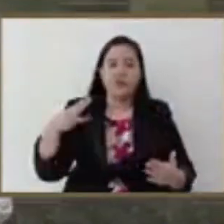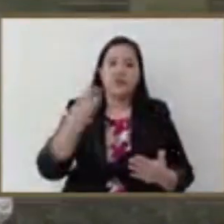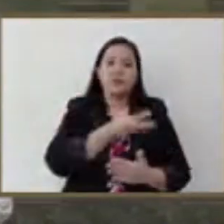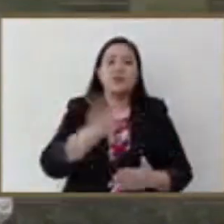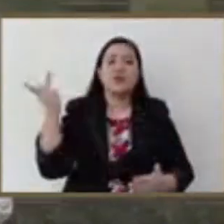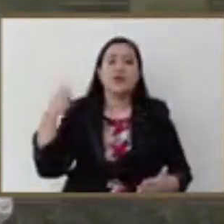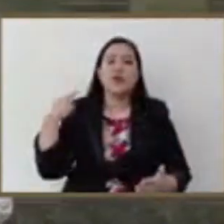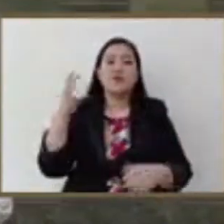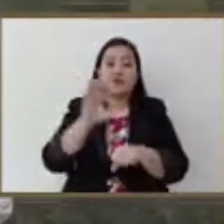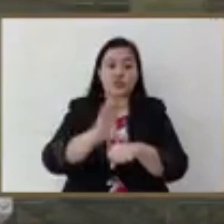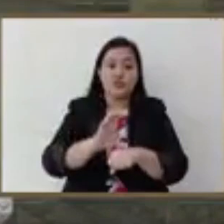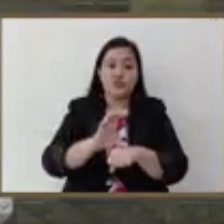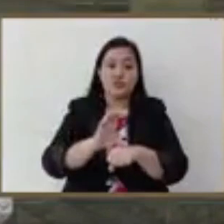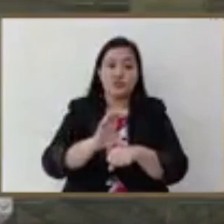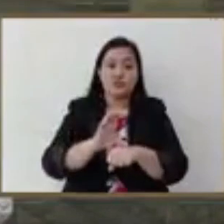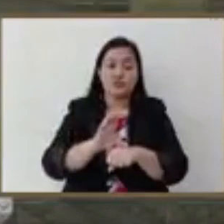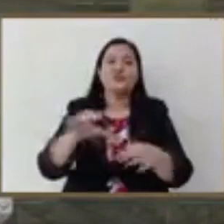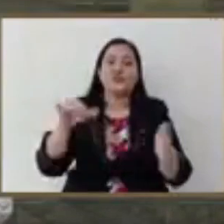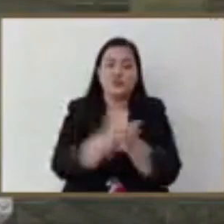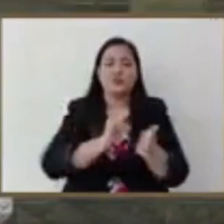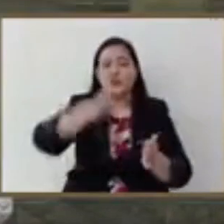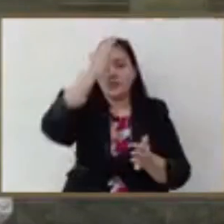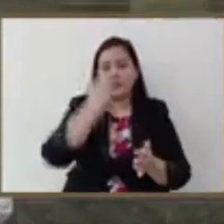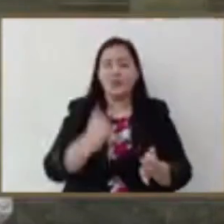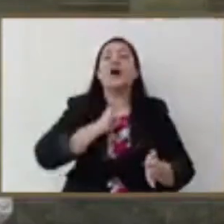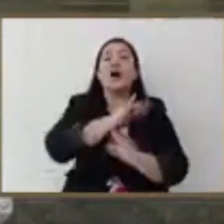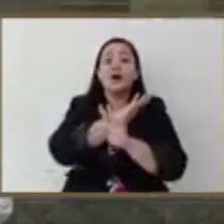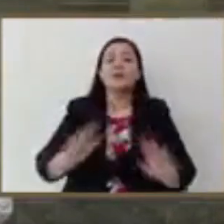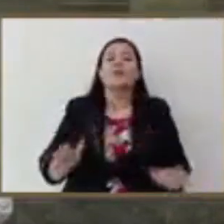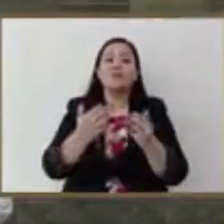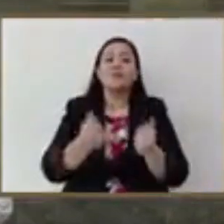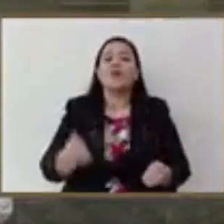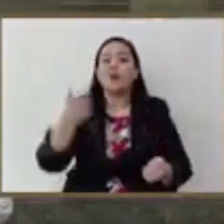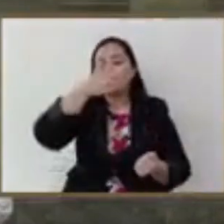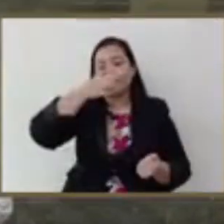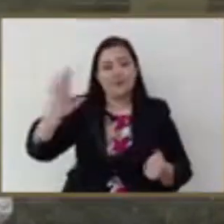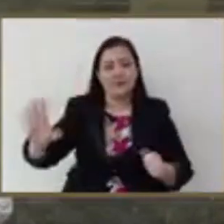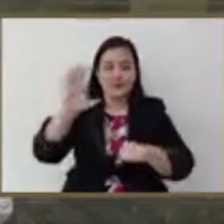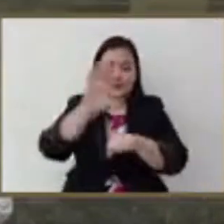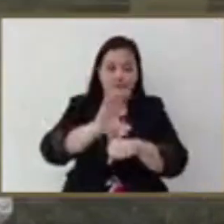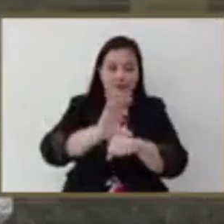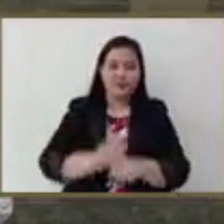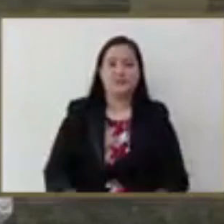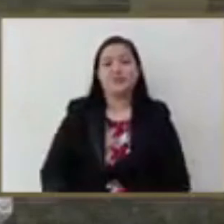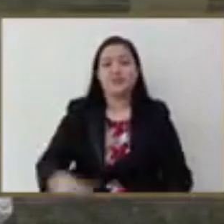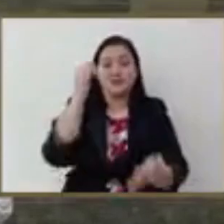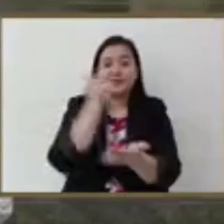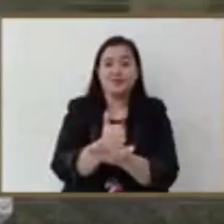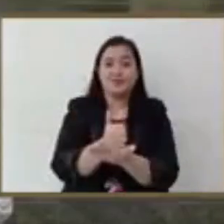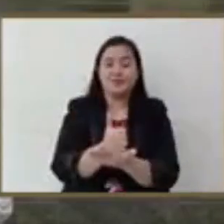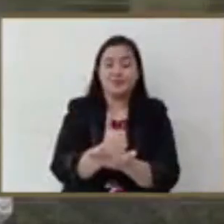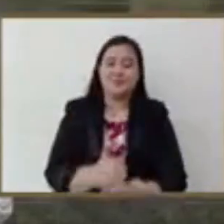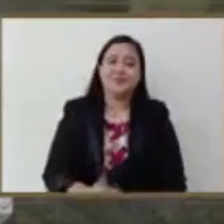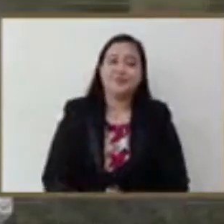church. I don't want to miss the church. I hope nakatulong po ako sa inyo sa gabing ito.